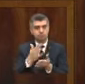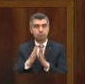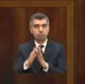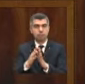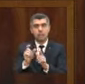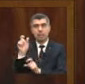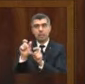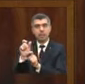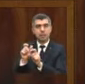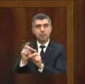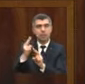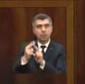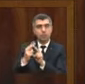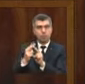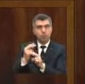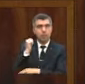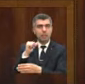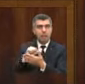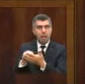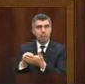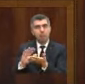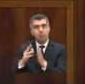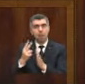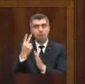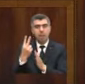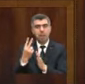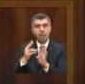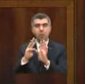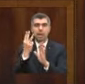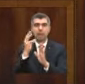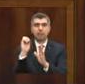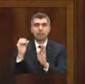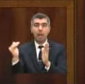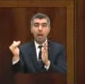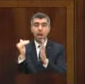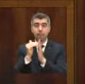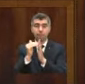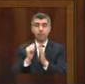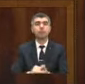تسجيلات على دا إدارة الضرائب، تسجلوا ما يخرب من 230 ألف لتسجلوا.